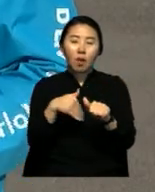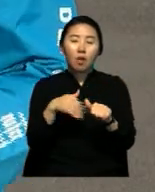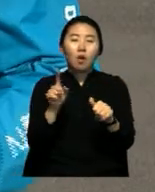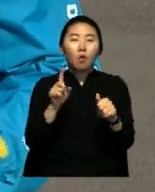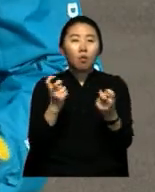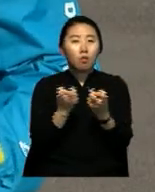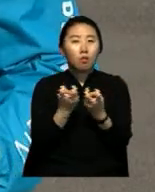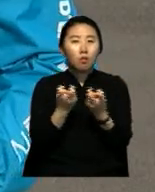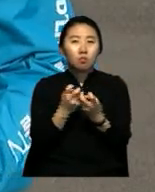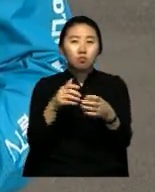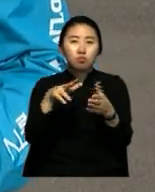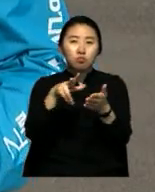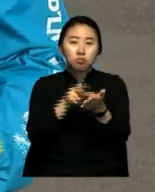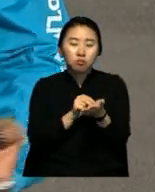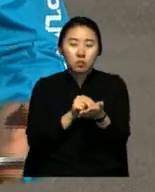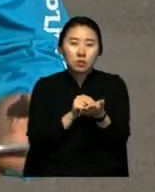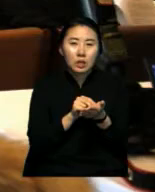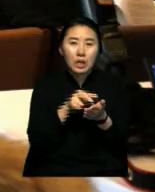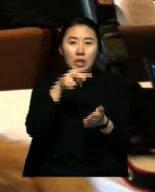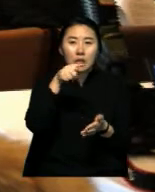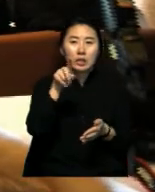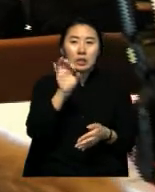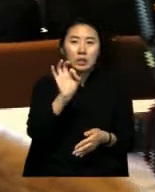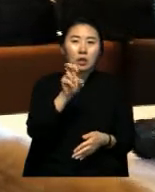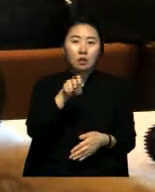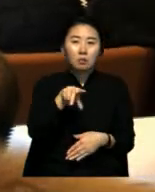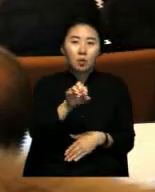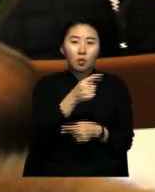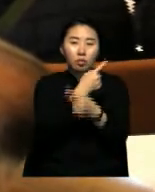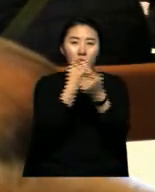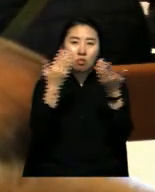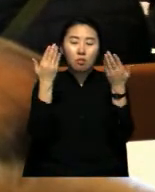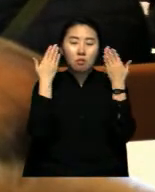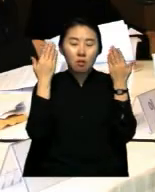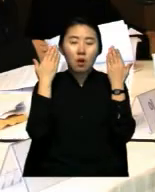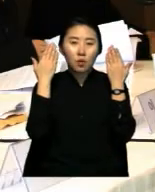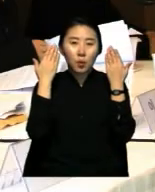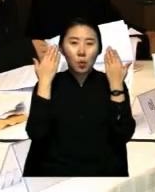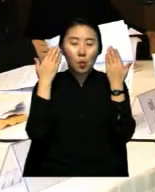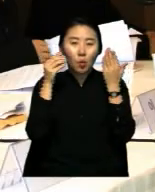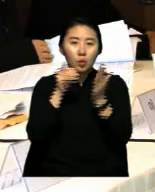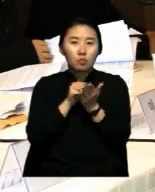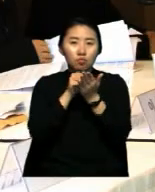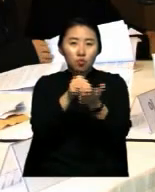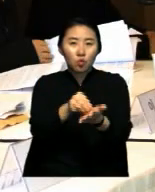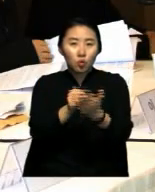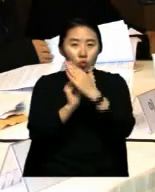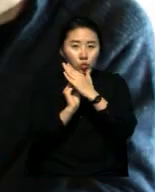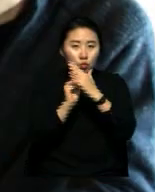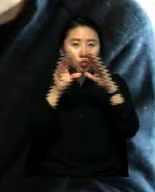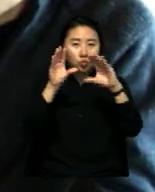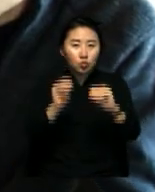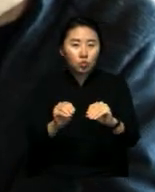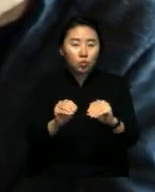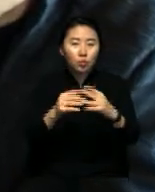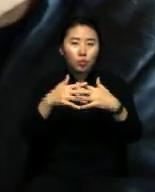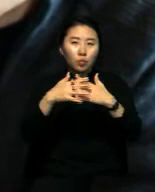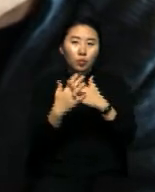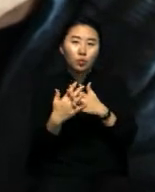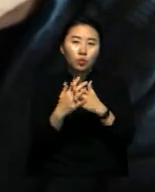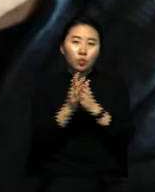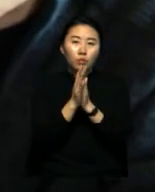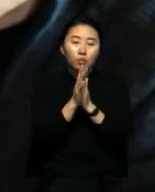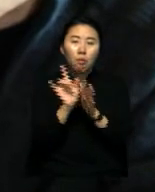벌어지고 있는데 문제는 상명대학교 측이 신청을 철회했다는 얘기가 올 초에 들려왔어요. 예. 그런데도 현재 사태가 해결 안 되고 있는